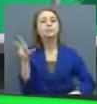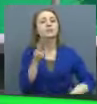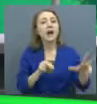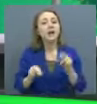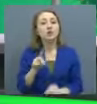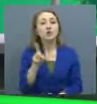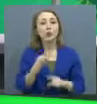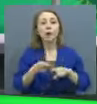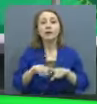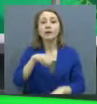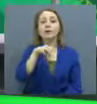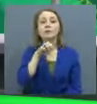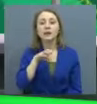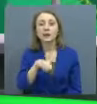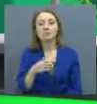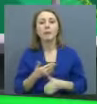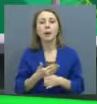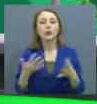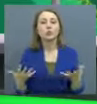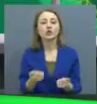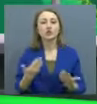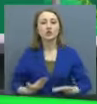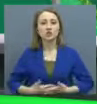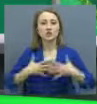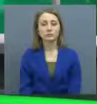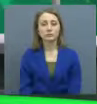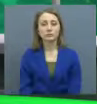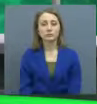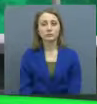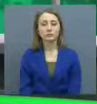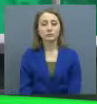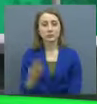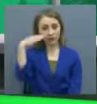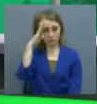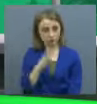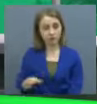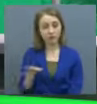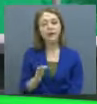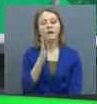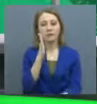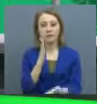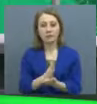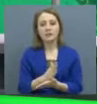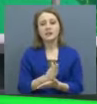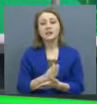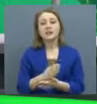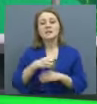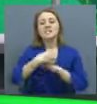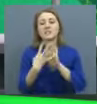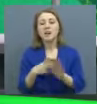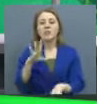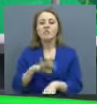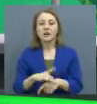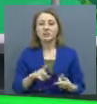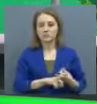тестовая система поможет спасти жизни и здоровье тысячи наших граждан в акмолинской области выявлено еще 19 фактов